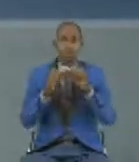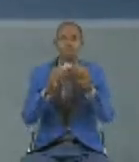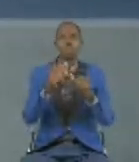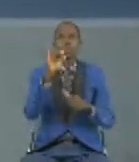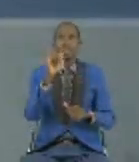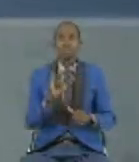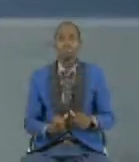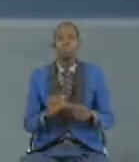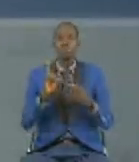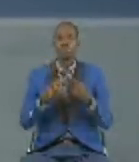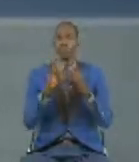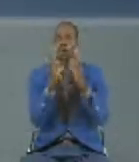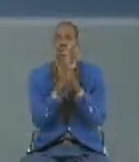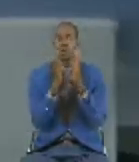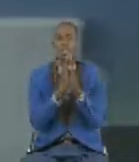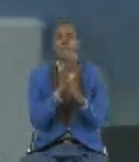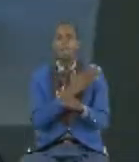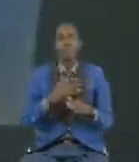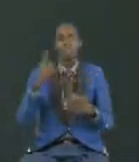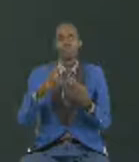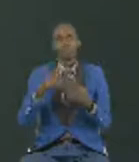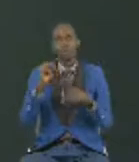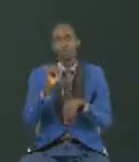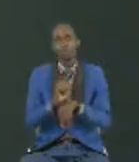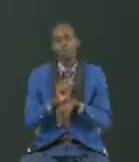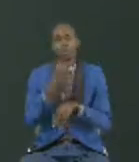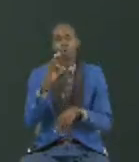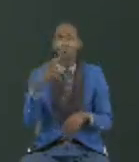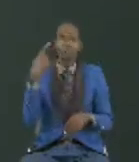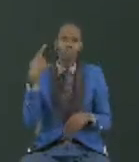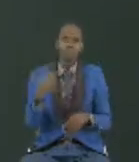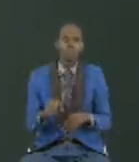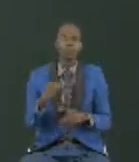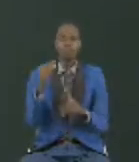continuellement à la prière et au ministère de la parole.